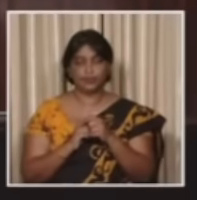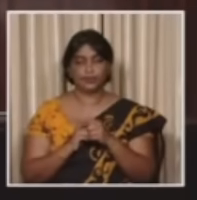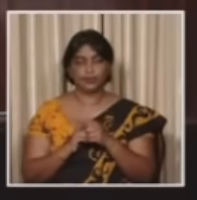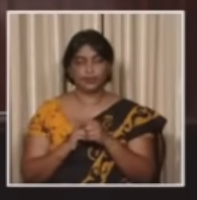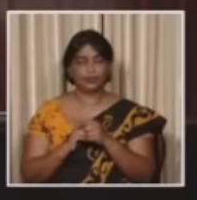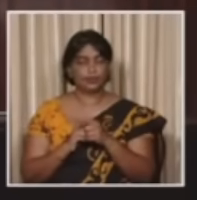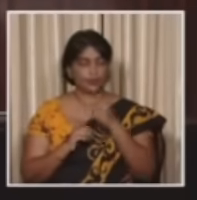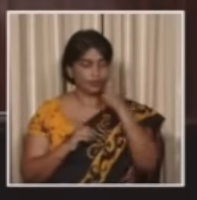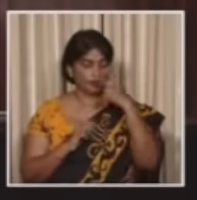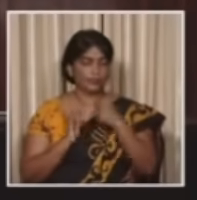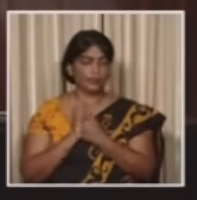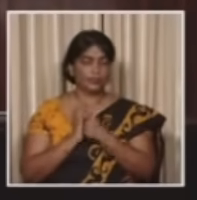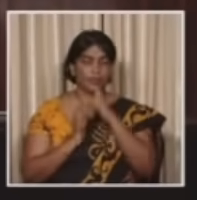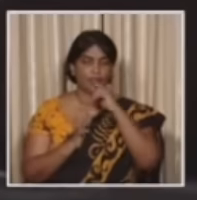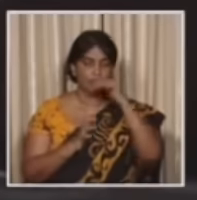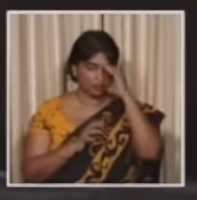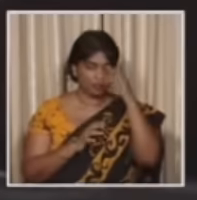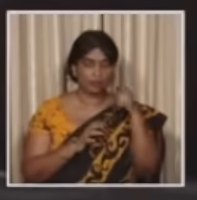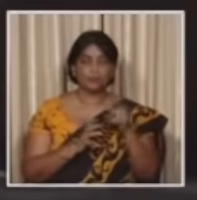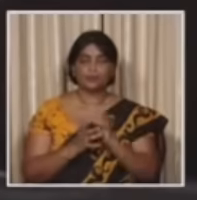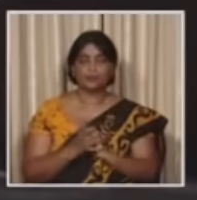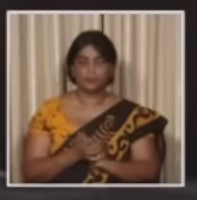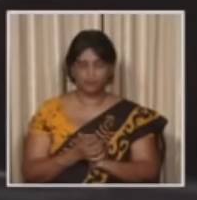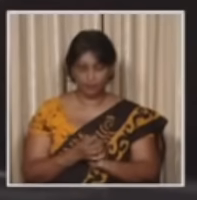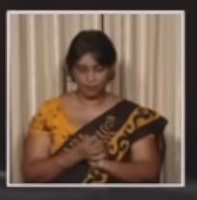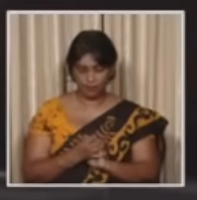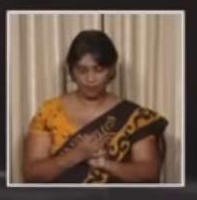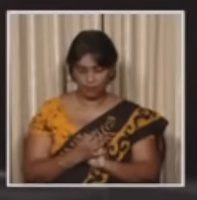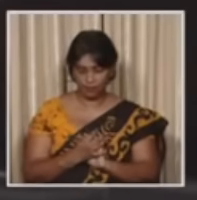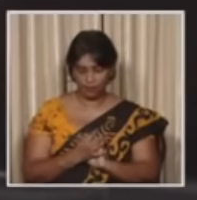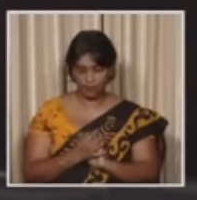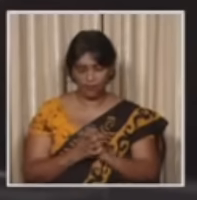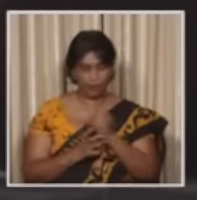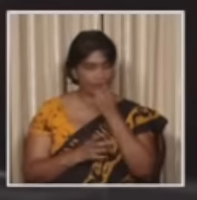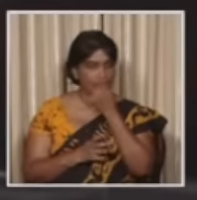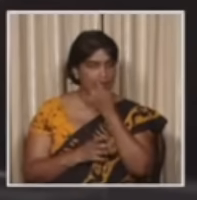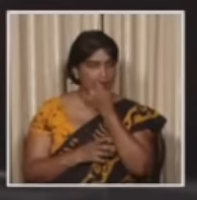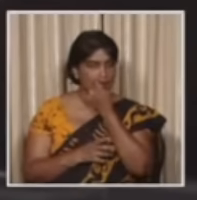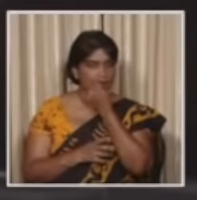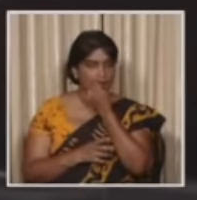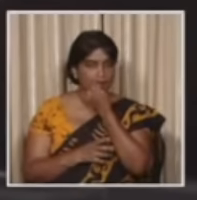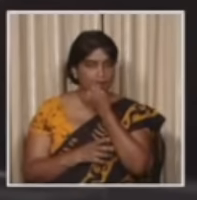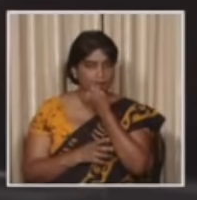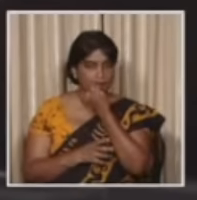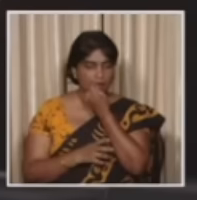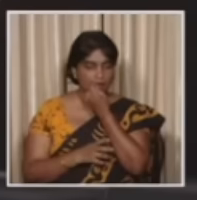කතානායක තුමනි ගරු නියෝජ්‍ය කතානායක තුමනි